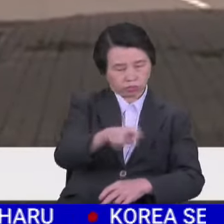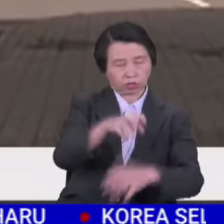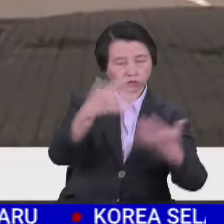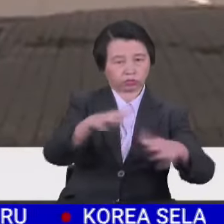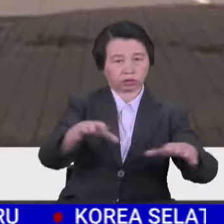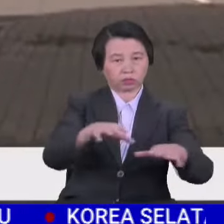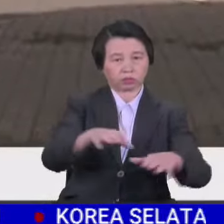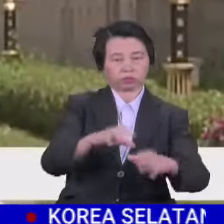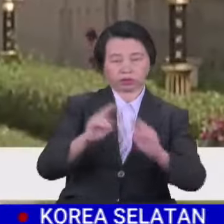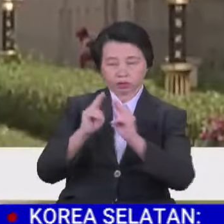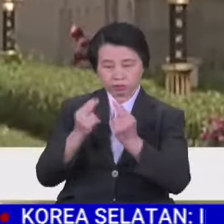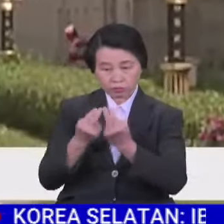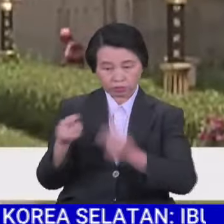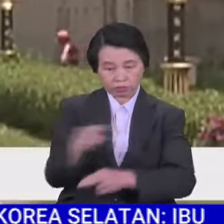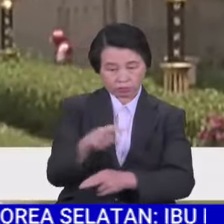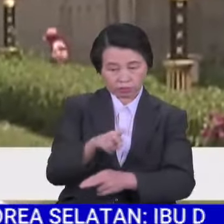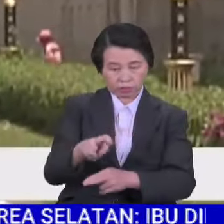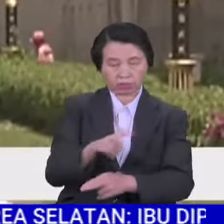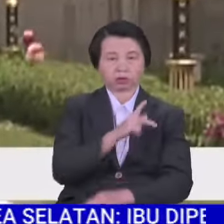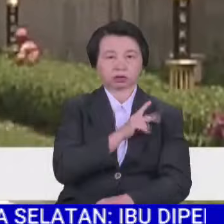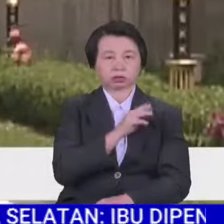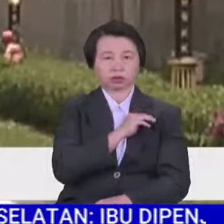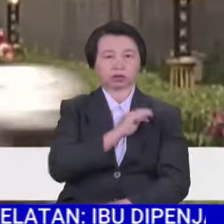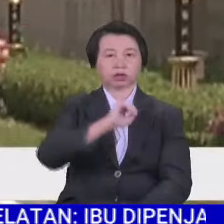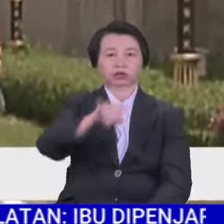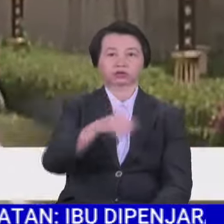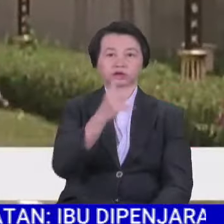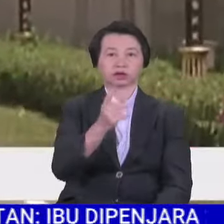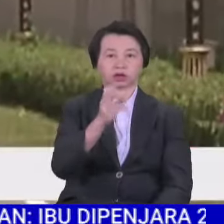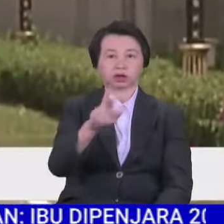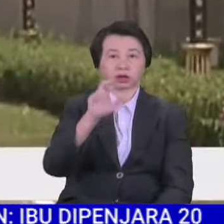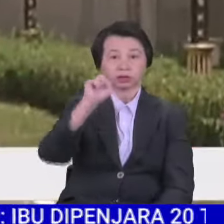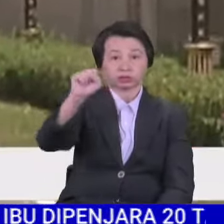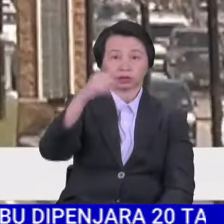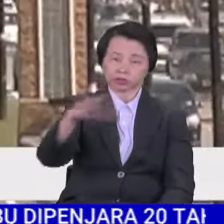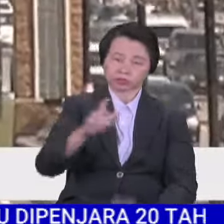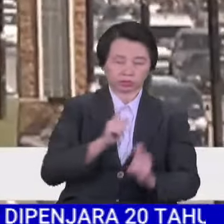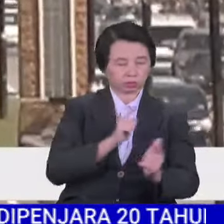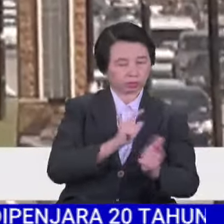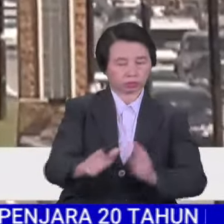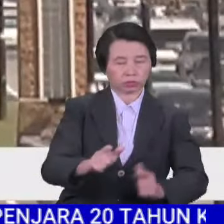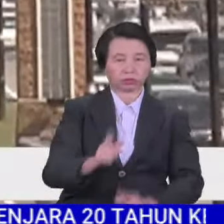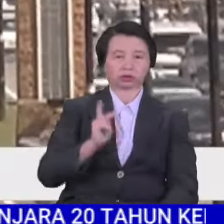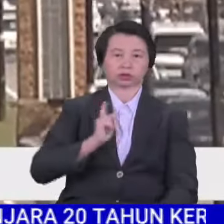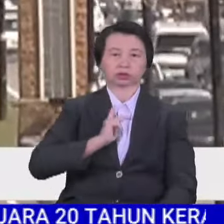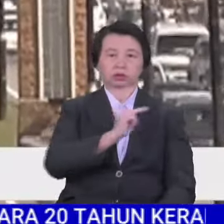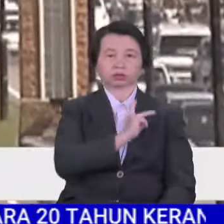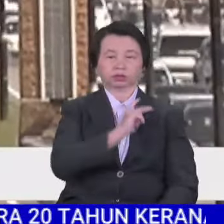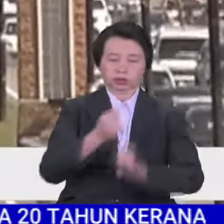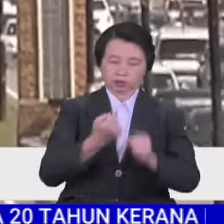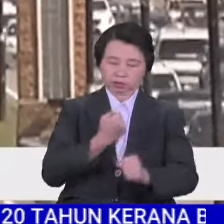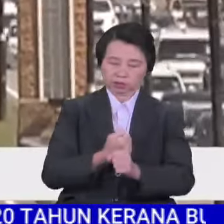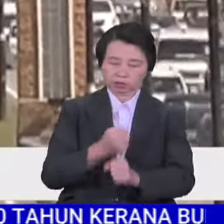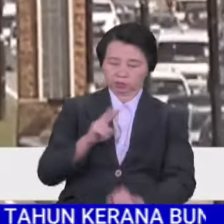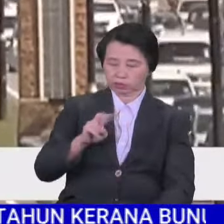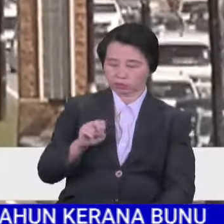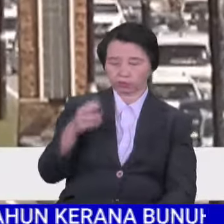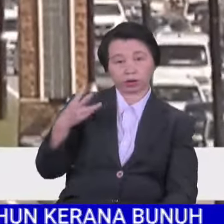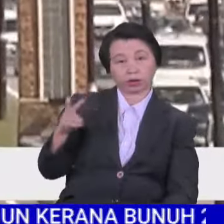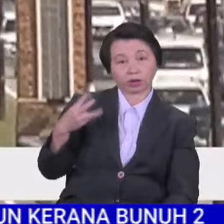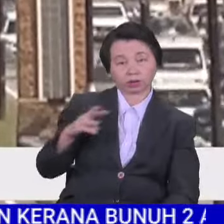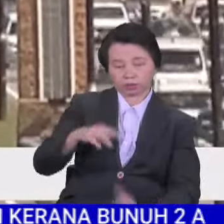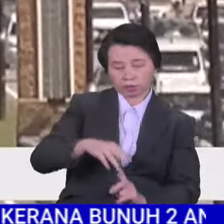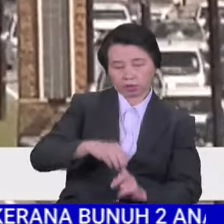dilaksanakan oleh unit pengangkutan awam Kementerian kerja Raya Sabah dan telah diluluskan oleh kabinet pada tahun 2016